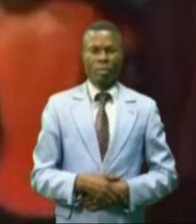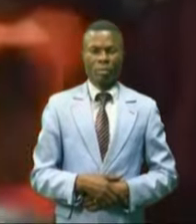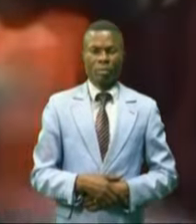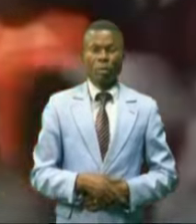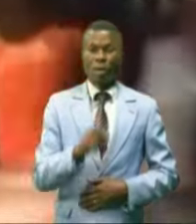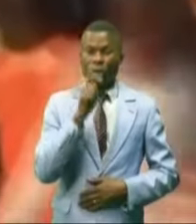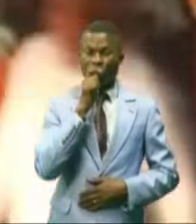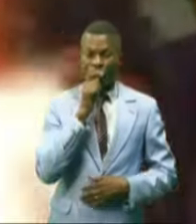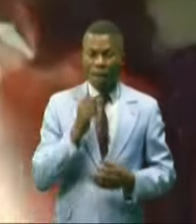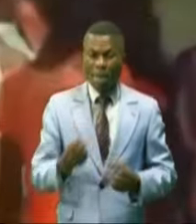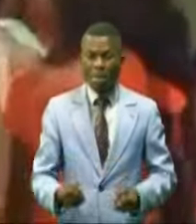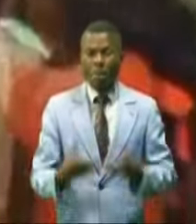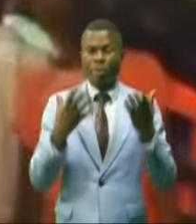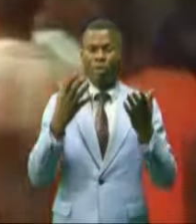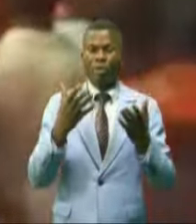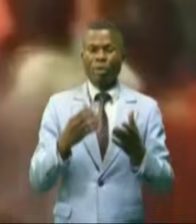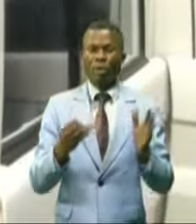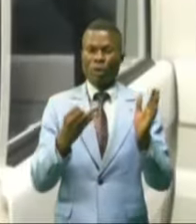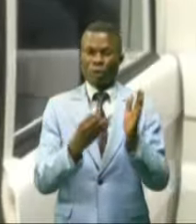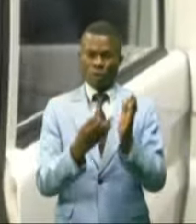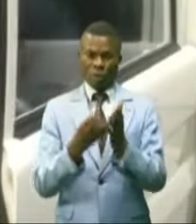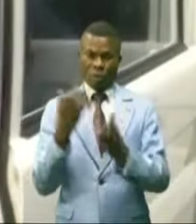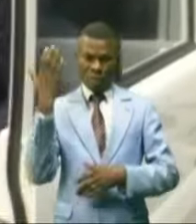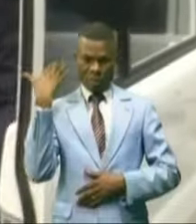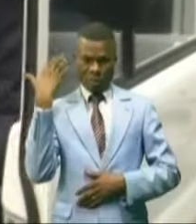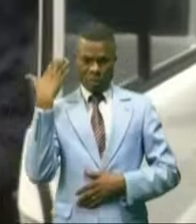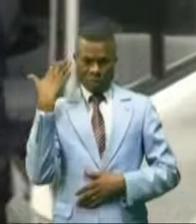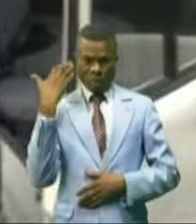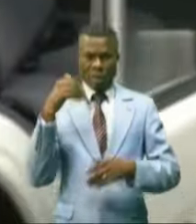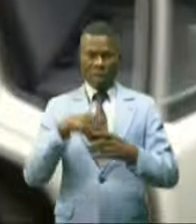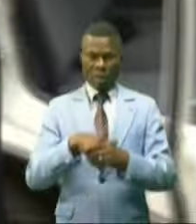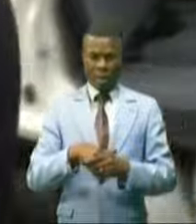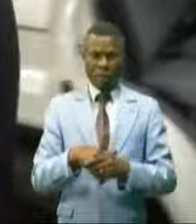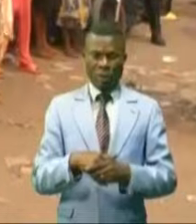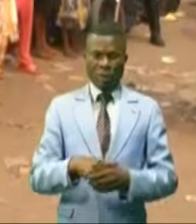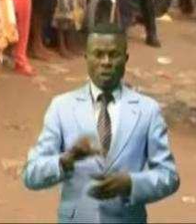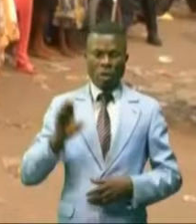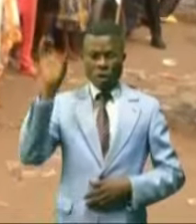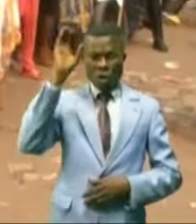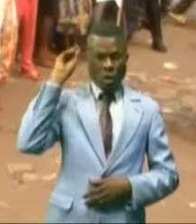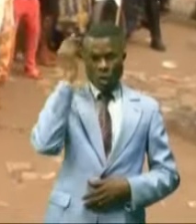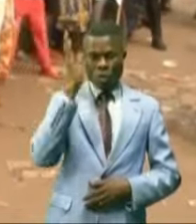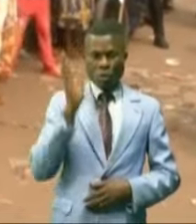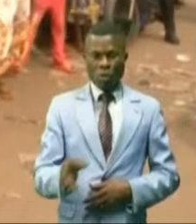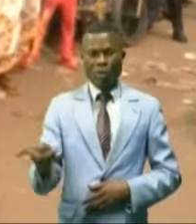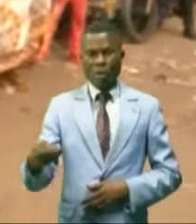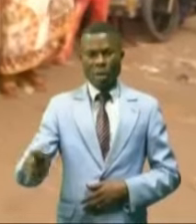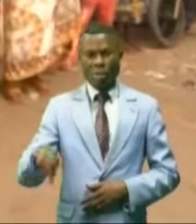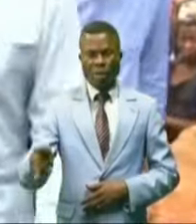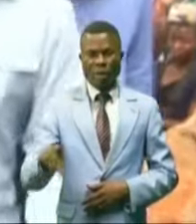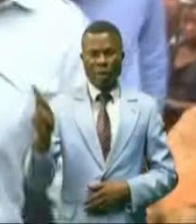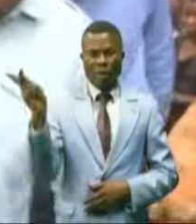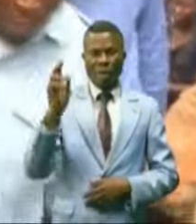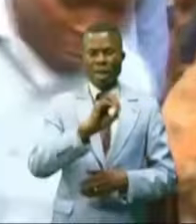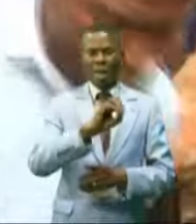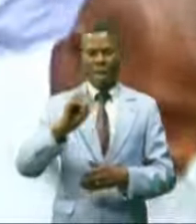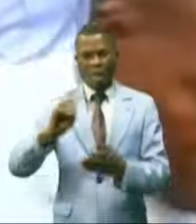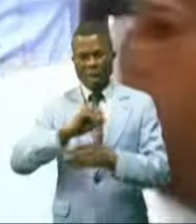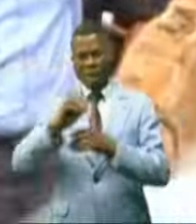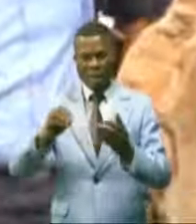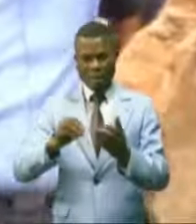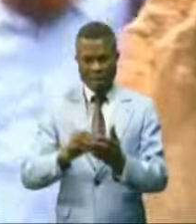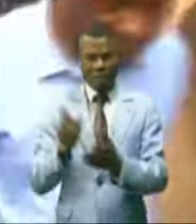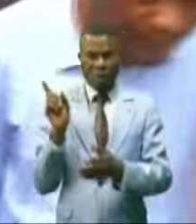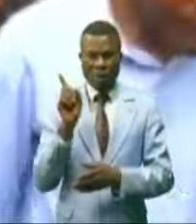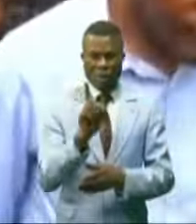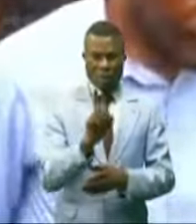Incendie déclaré la nuit du dimanche 21 juillet 2024 à Kananga. Le gouverneur du Kasaï central, Joseph Moïse Kamboulou, se rend sur les lieux du drame.